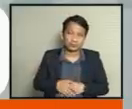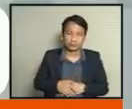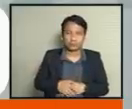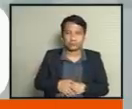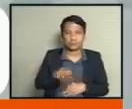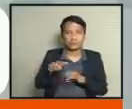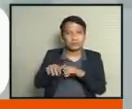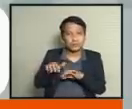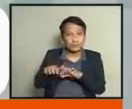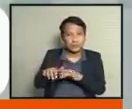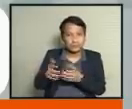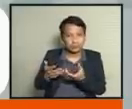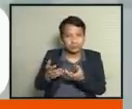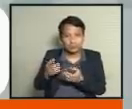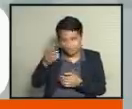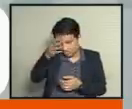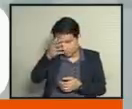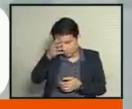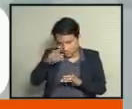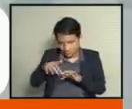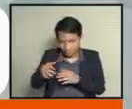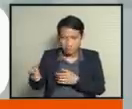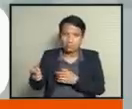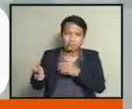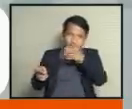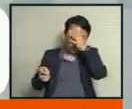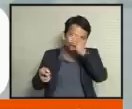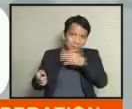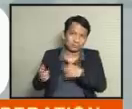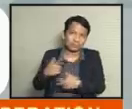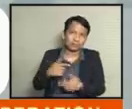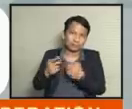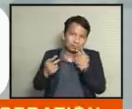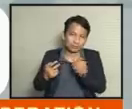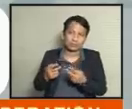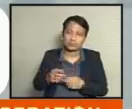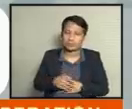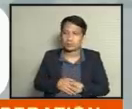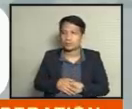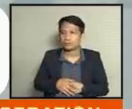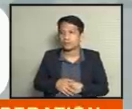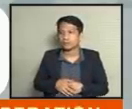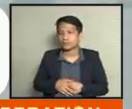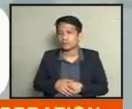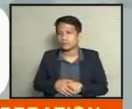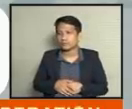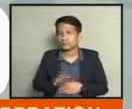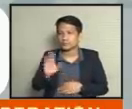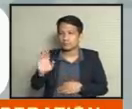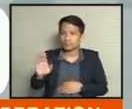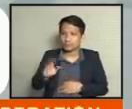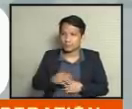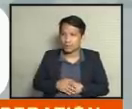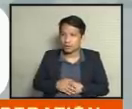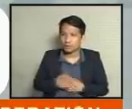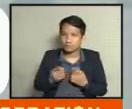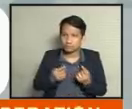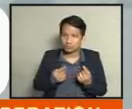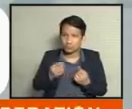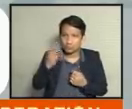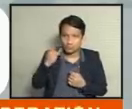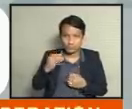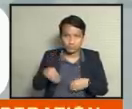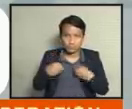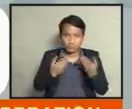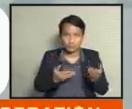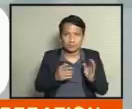May kachat niya daw yung papa niya. Alright. Ma'am, para maunahan na natin siya. Opo. Kasi